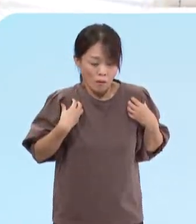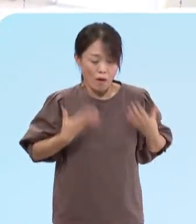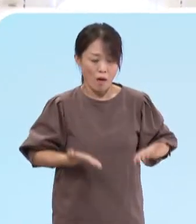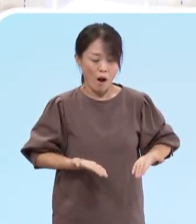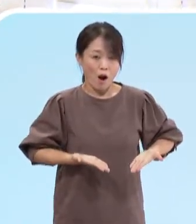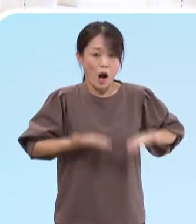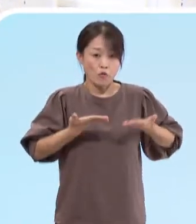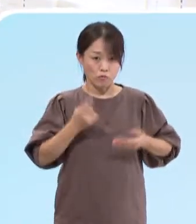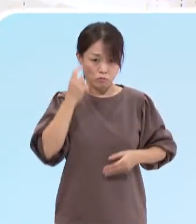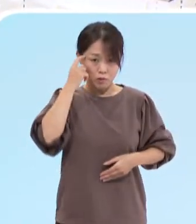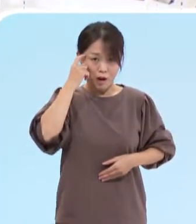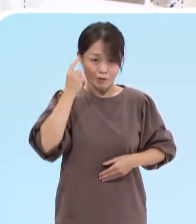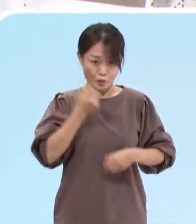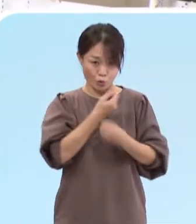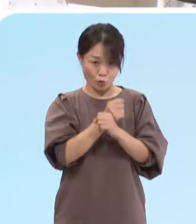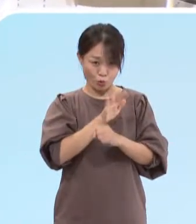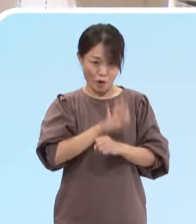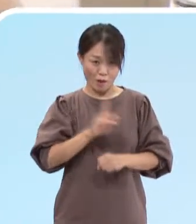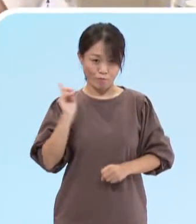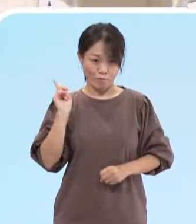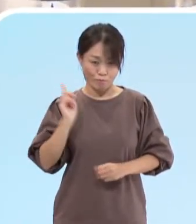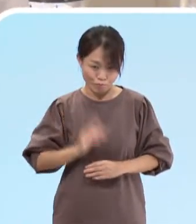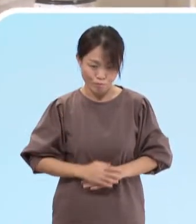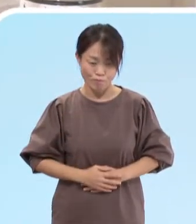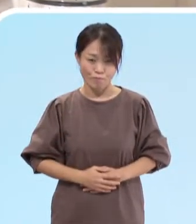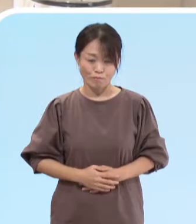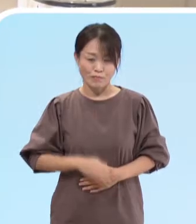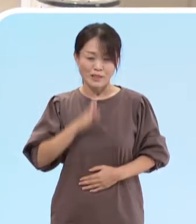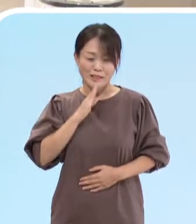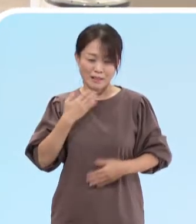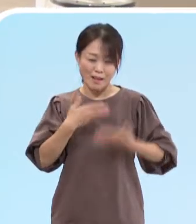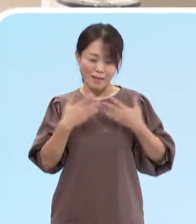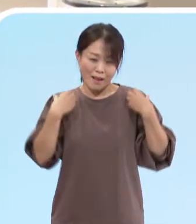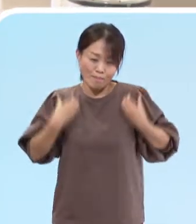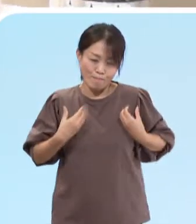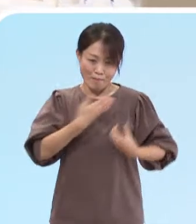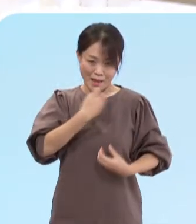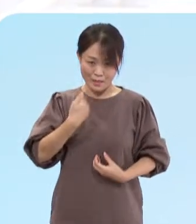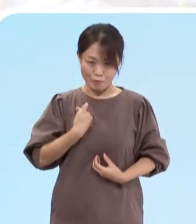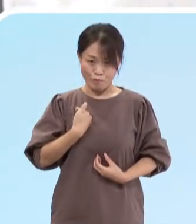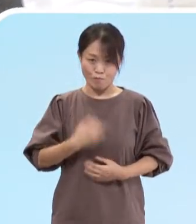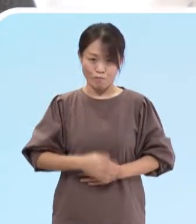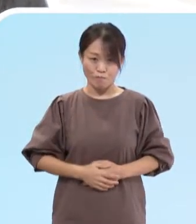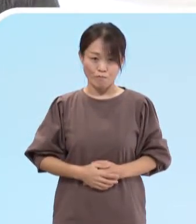で重く感じないような工夫になっているのを背負って体感できます。